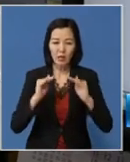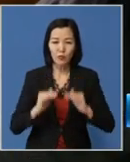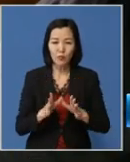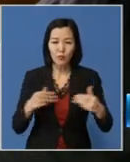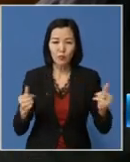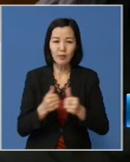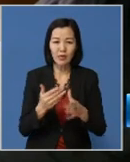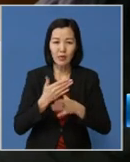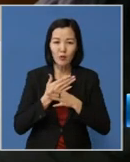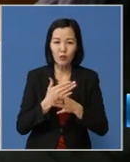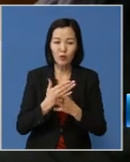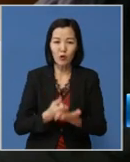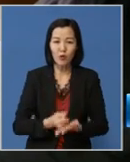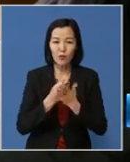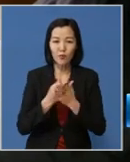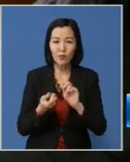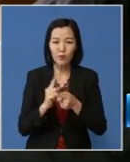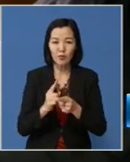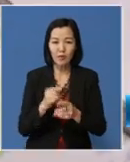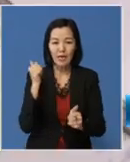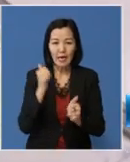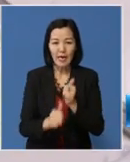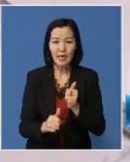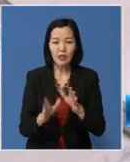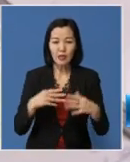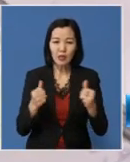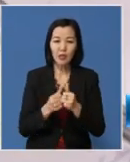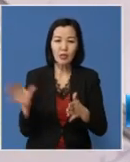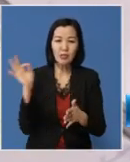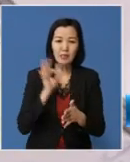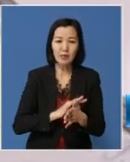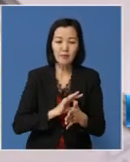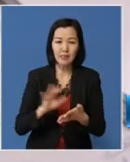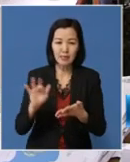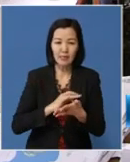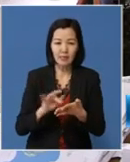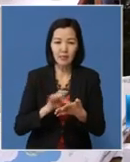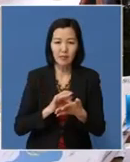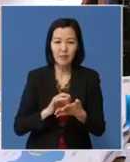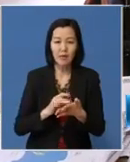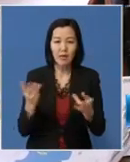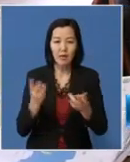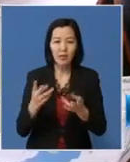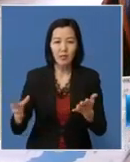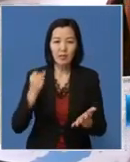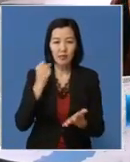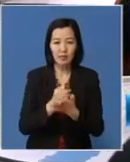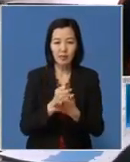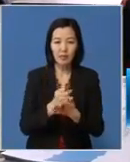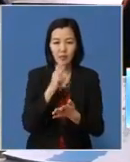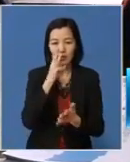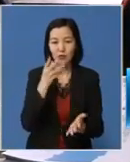түрі өзгереді. Яғни әр жанұяның табыс мөлшері есептеліп, тиісінше жәрдемақы тағайындалмақ. 14849 теңгеден аспайтын